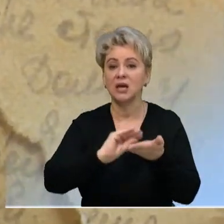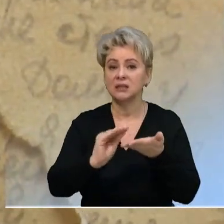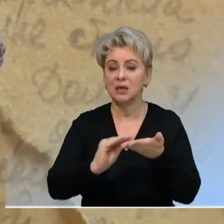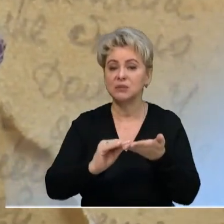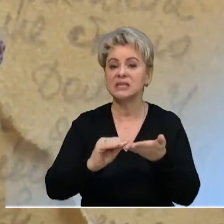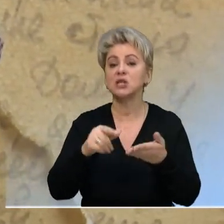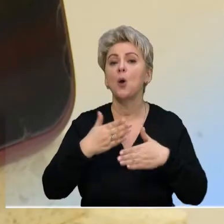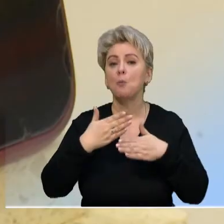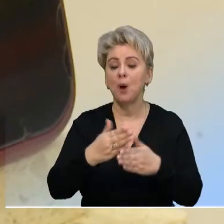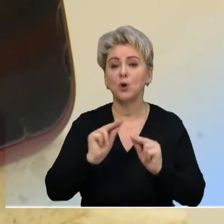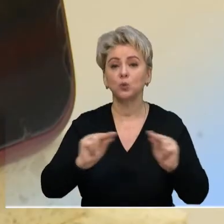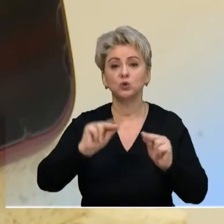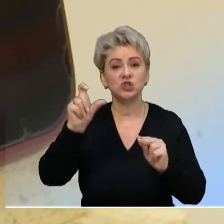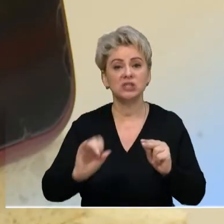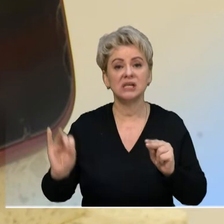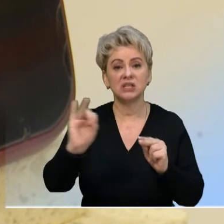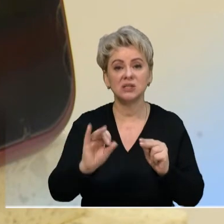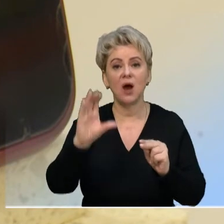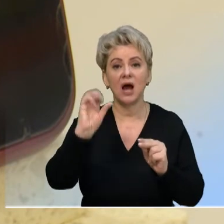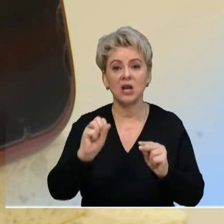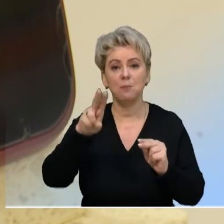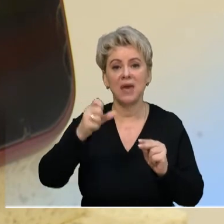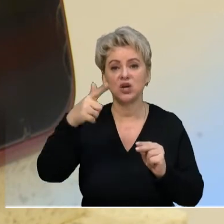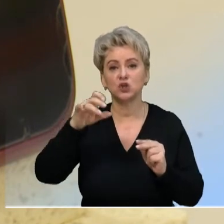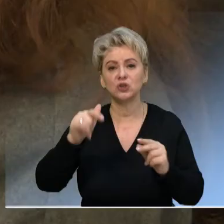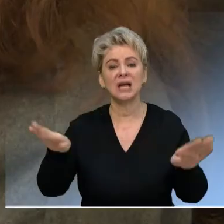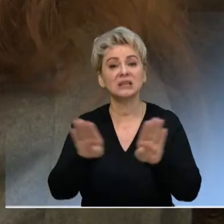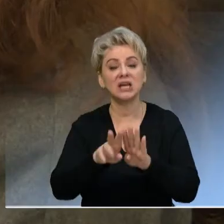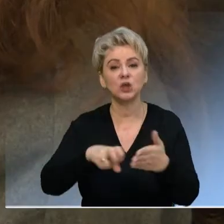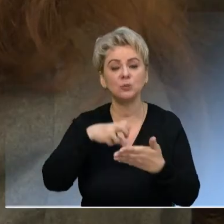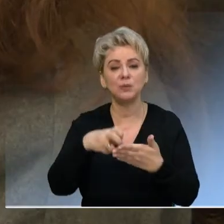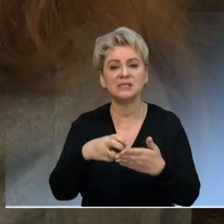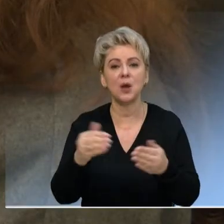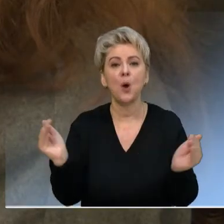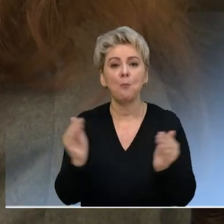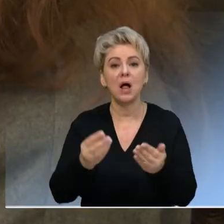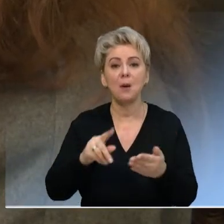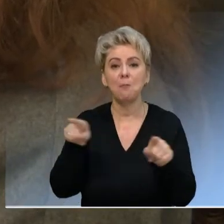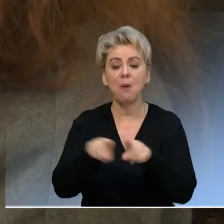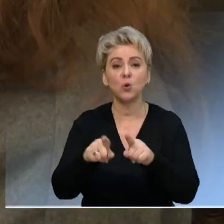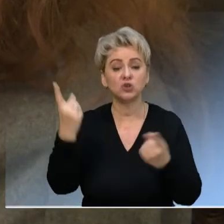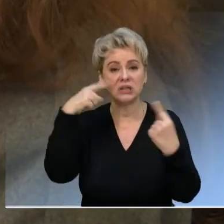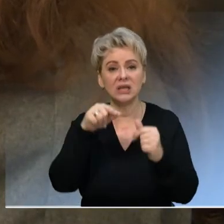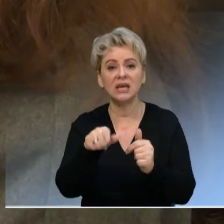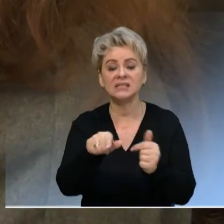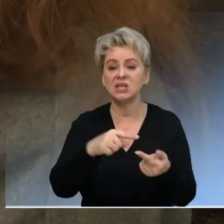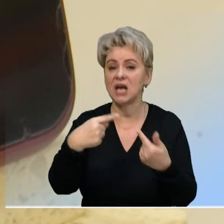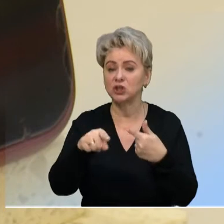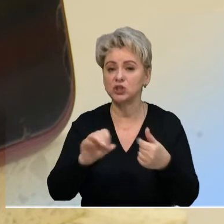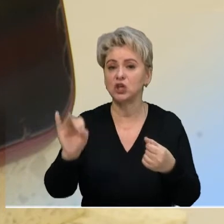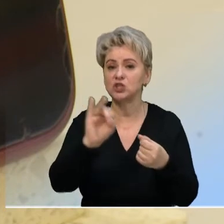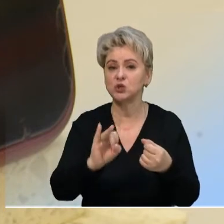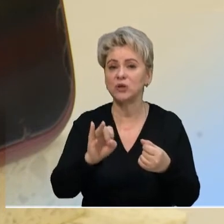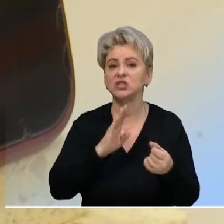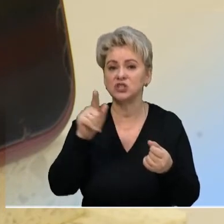детский почерк помогла учитель истории Алия Першина. Такие письма мало похожи на сочинение, и отстраниться от личной истории